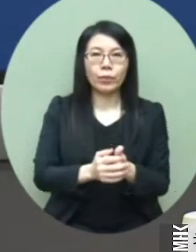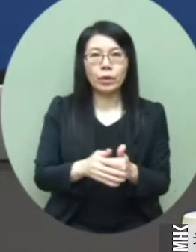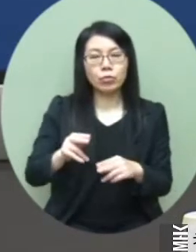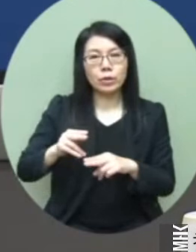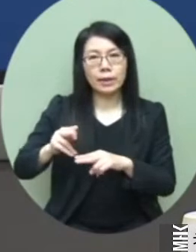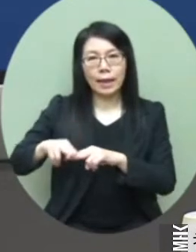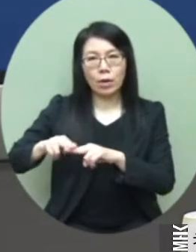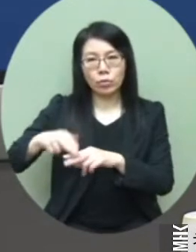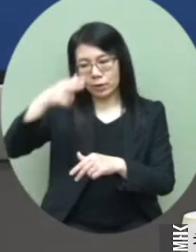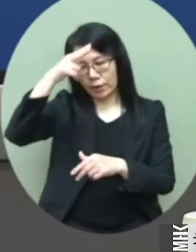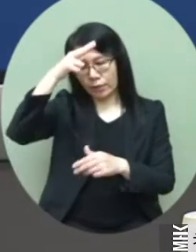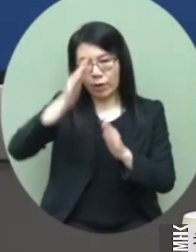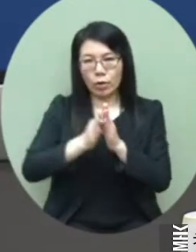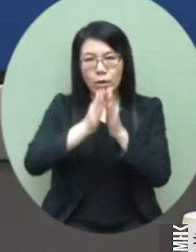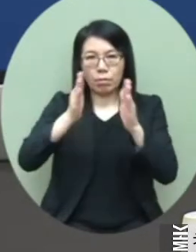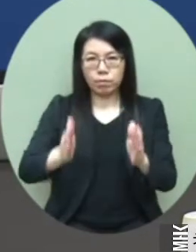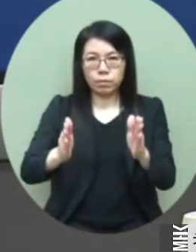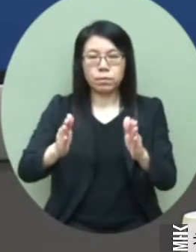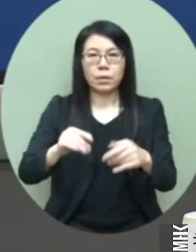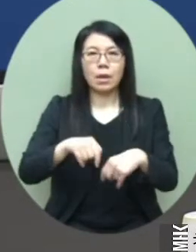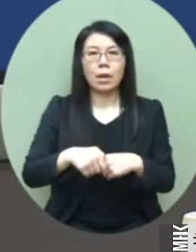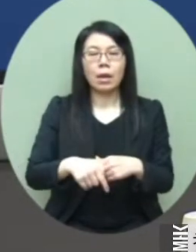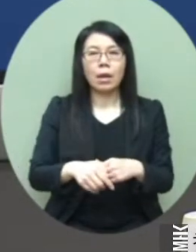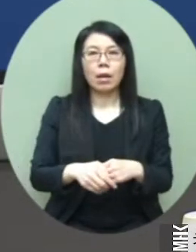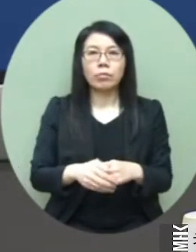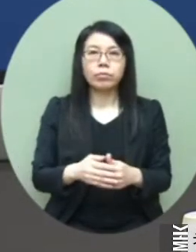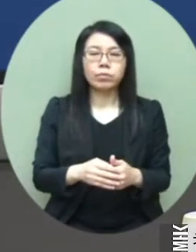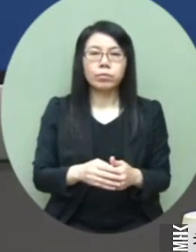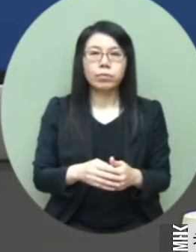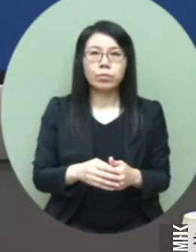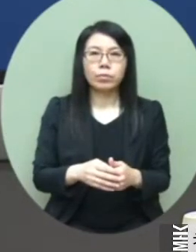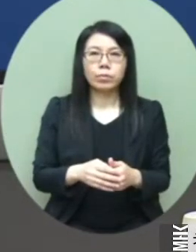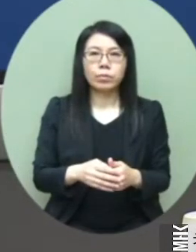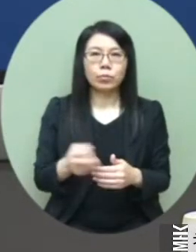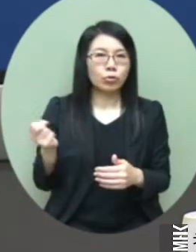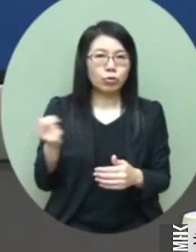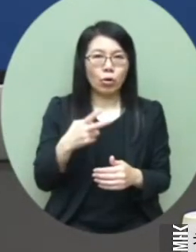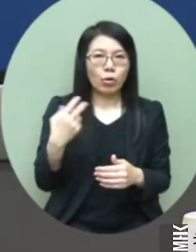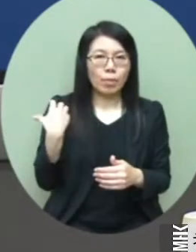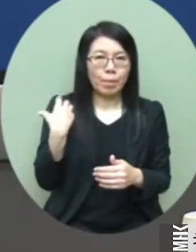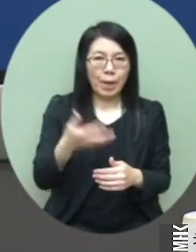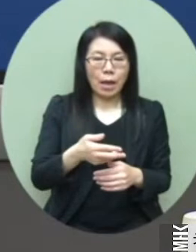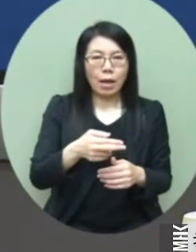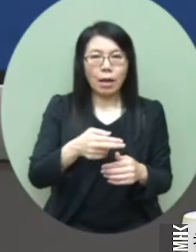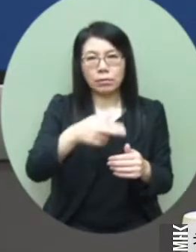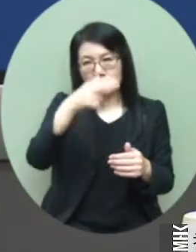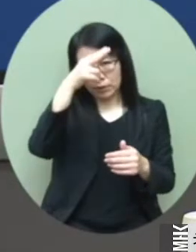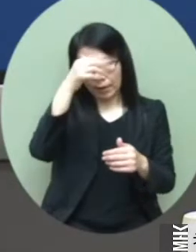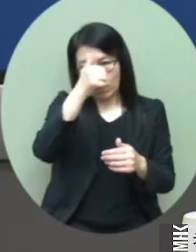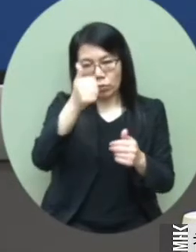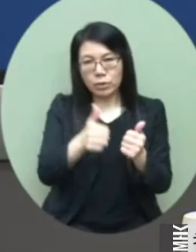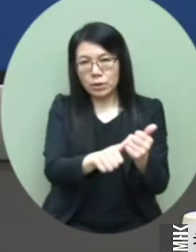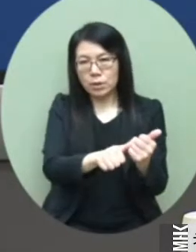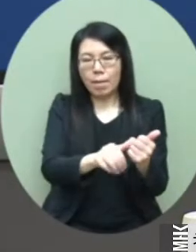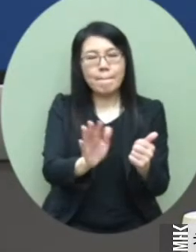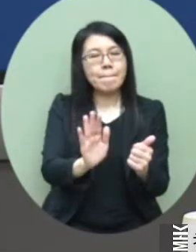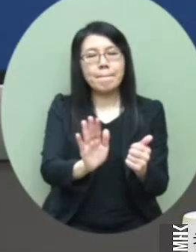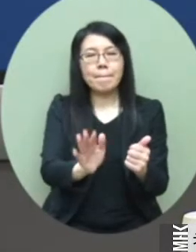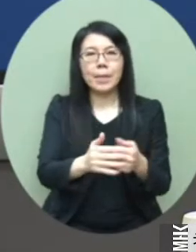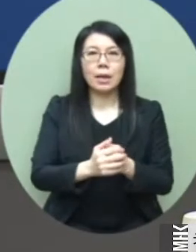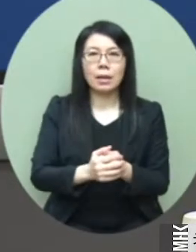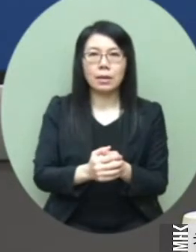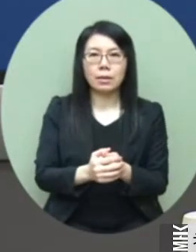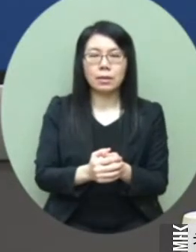中央人民政府喺呢段期間呢，將不再任命政務司司長。換句話說，係唔